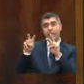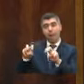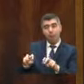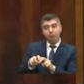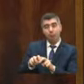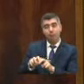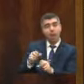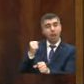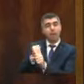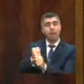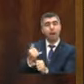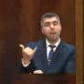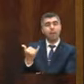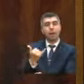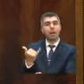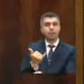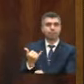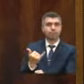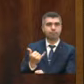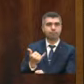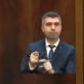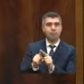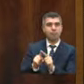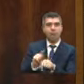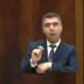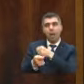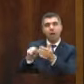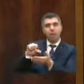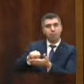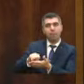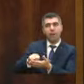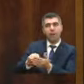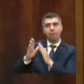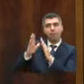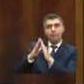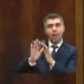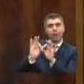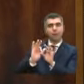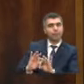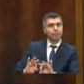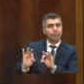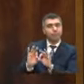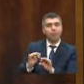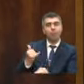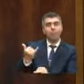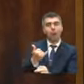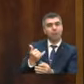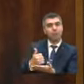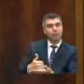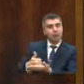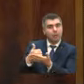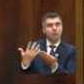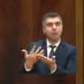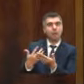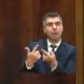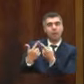شغل، مناطق الهشاشة في مغربنا أولوية سياسية واجتماعية واقتصادية، فئات عريضة تعيش أوضاعا هامشية تعاني من